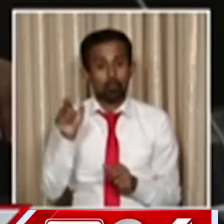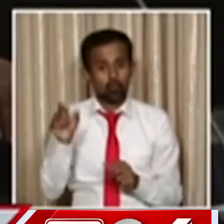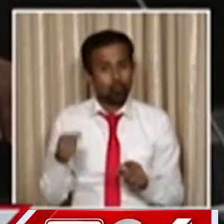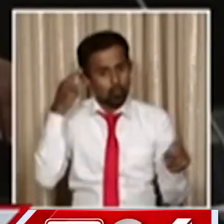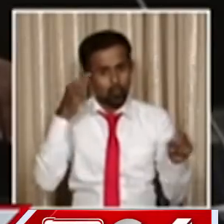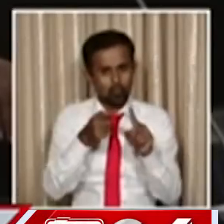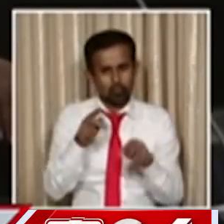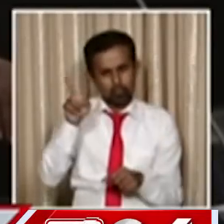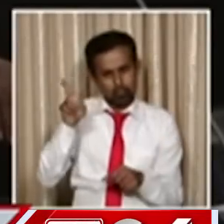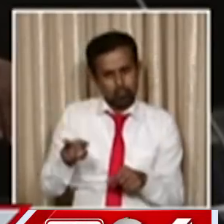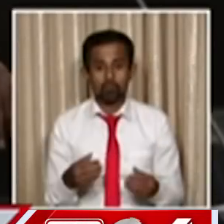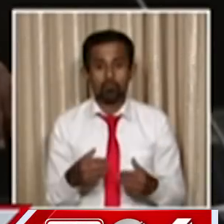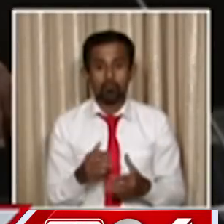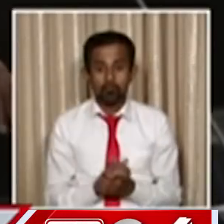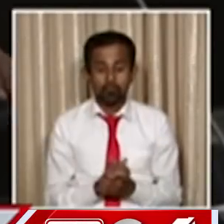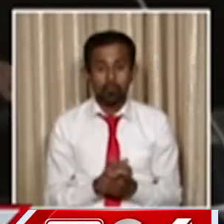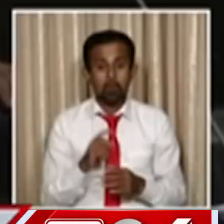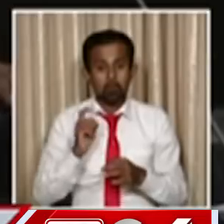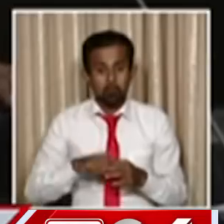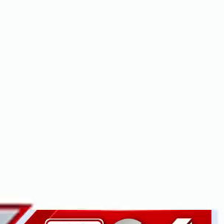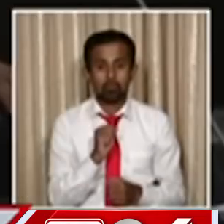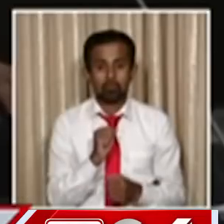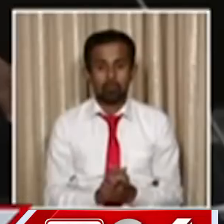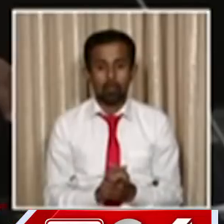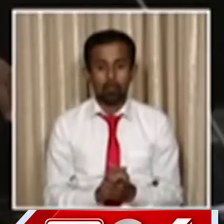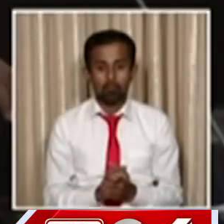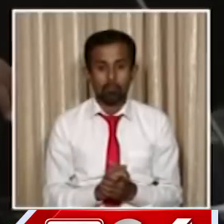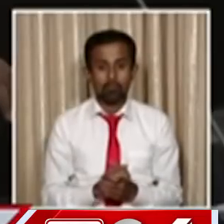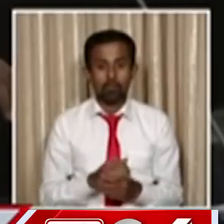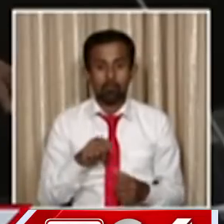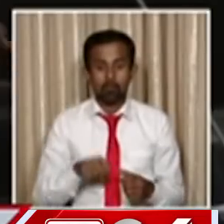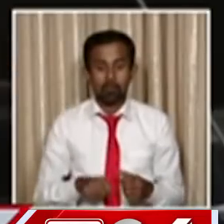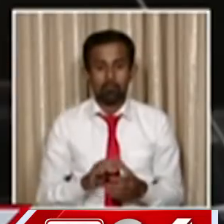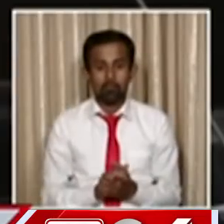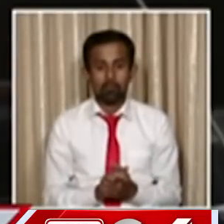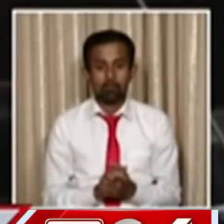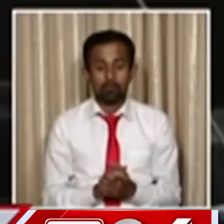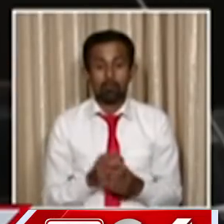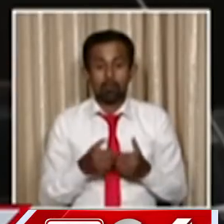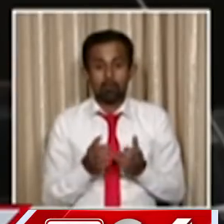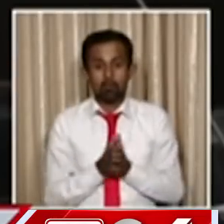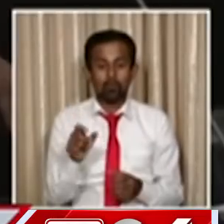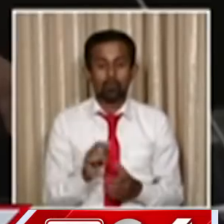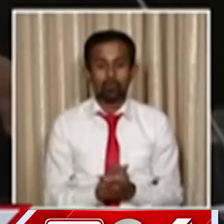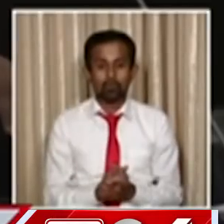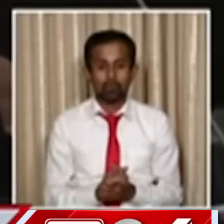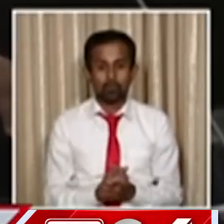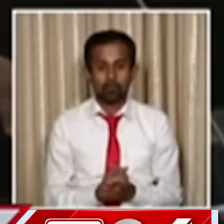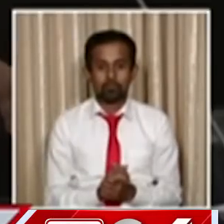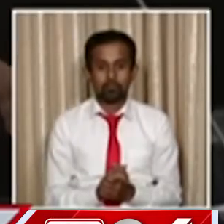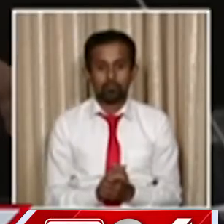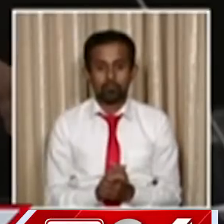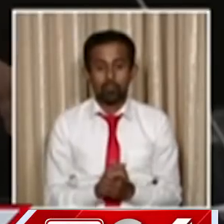පිළිබඳ චරිත සාහිත්‍යක අපි දෙන්නේ නැහැ හැබැයි ප්‍රශ්නේ තියෙන්නේ ඒක නෙමේ දැන් මේ ජනක රත්නායකව තමන්ට එපා වුණේයි හරි